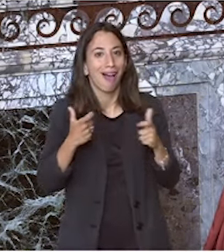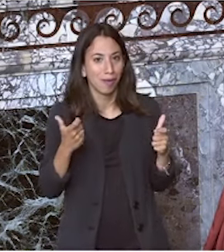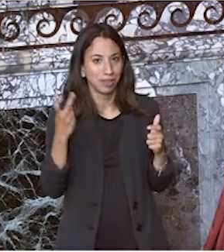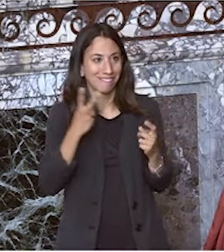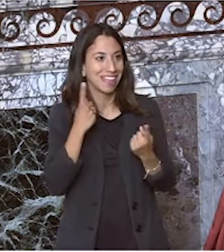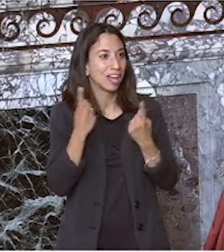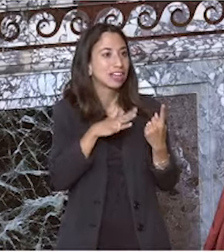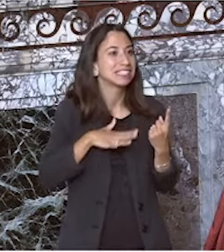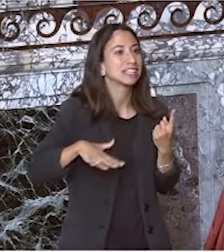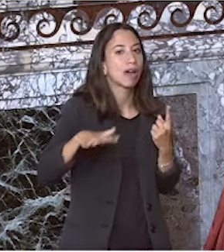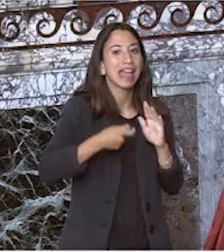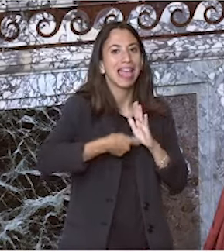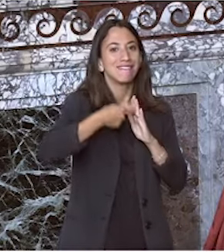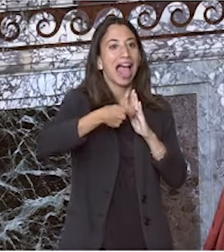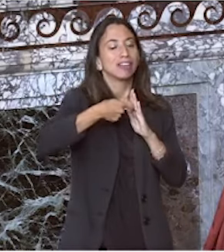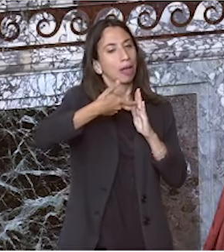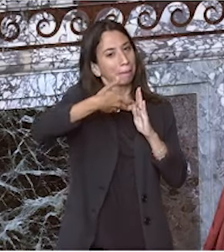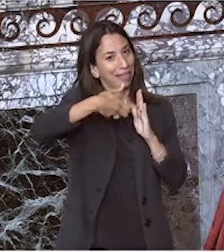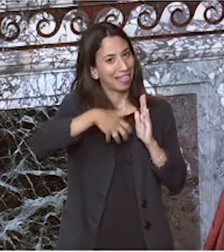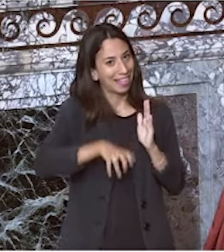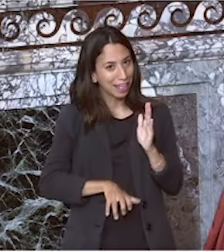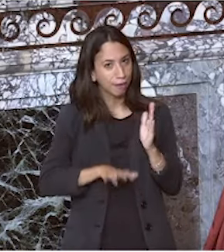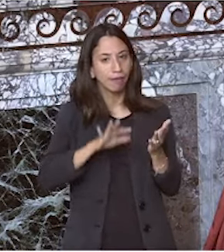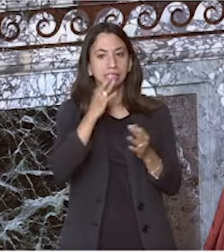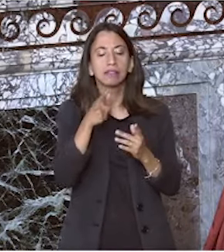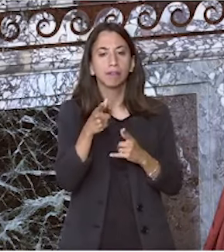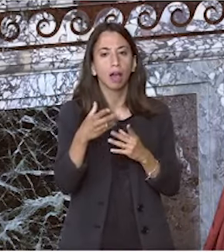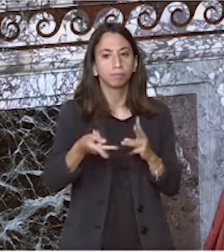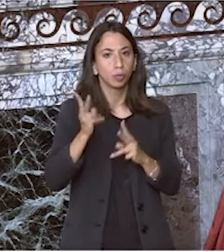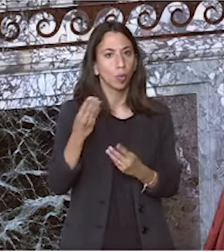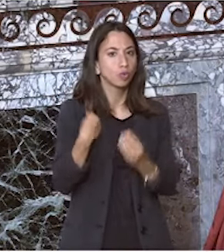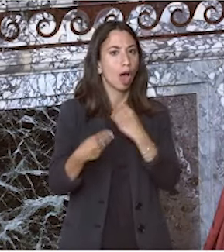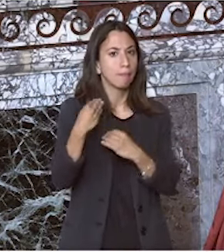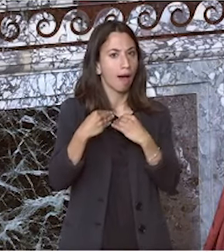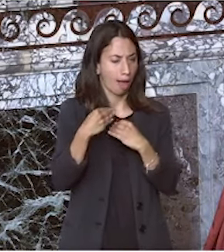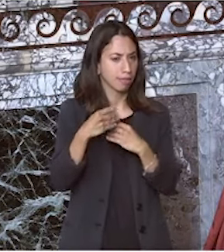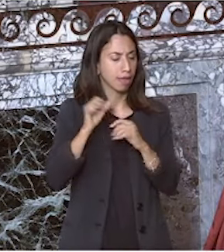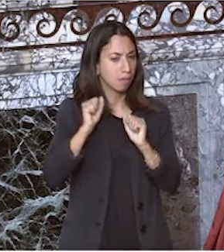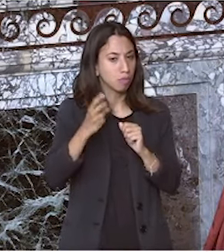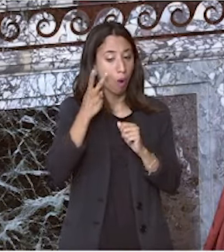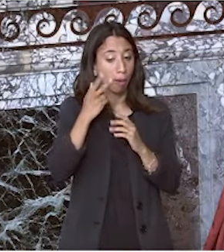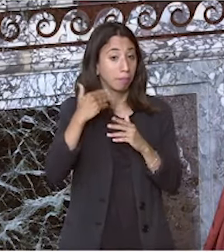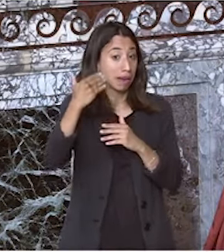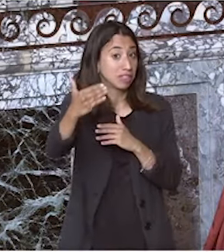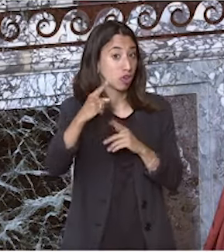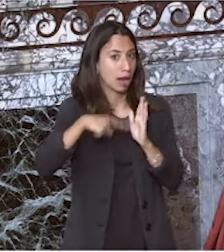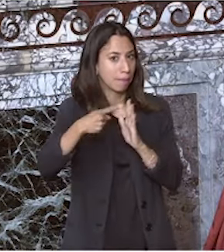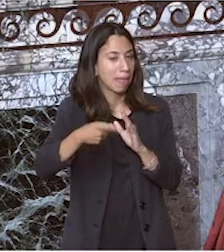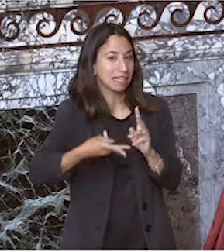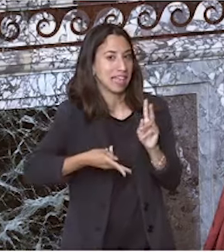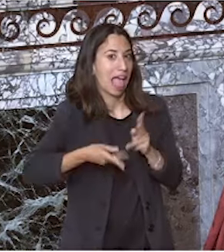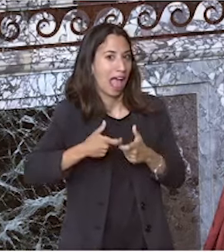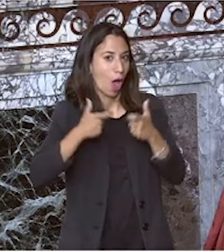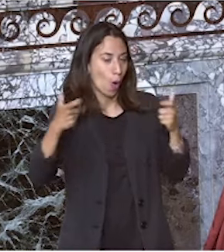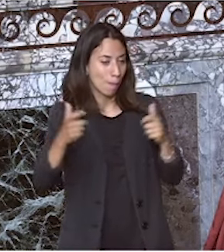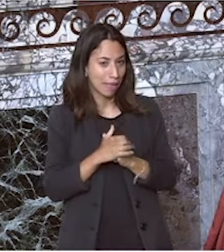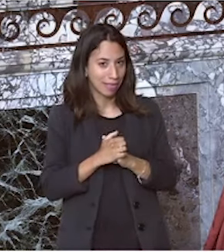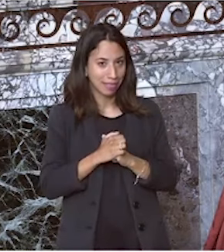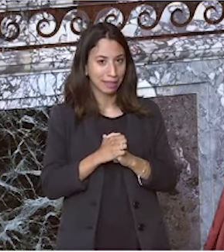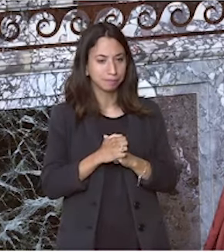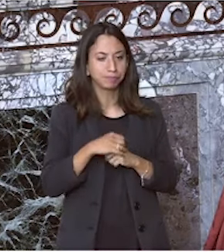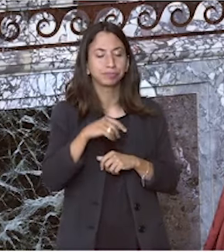di disinflazione fa ritenere che la domanda interna possa acquisire slancio nei mesi a venire. Le previsioni diffuse